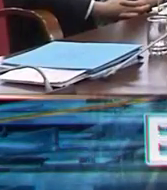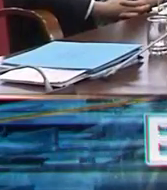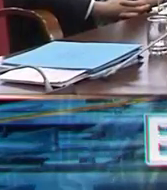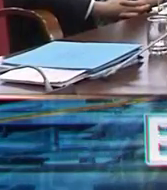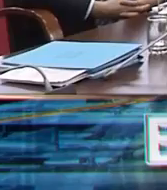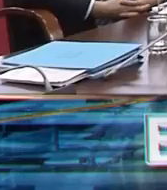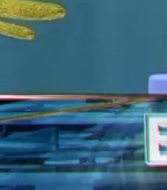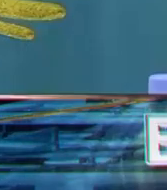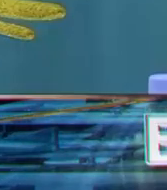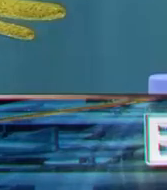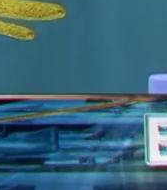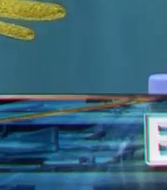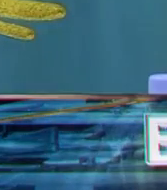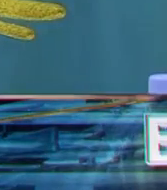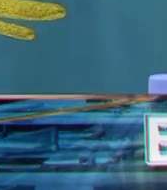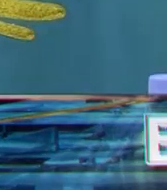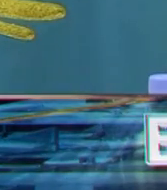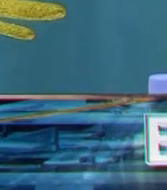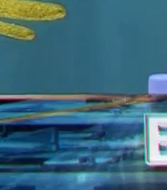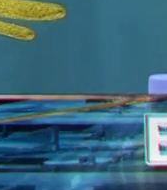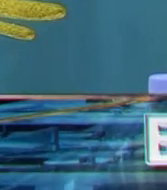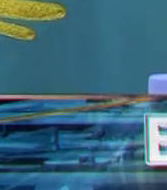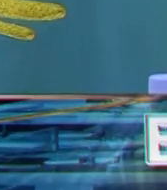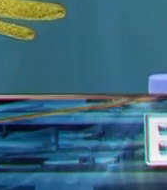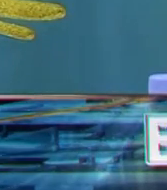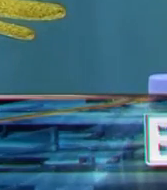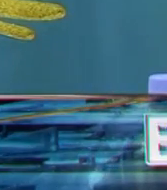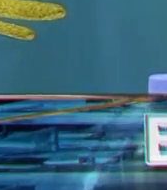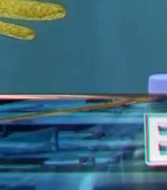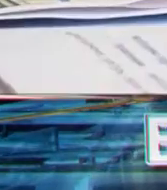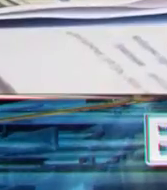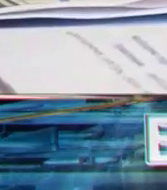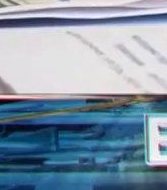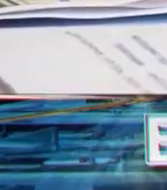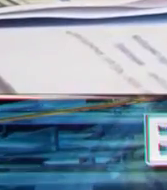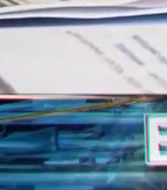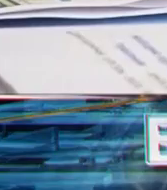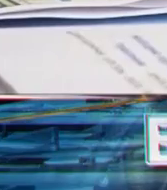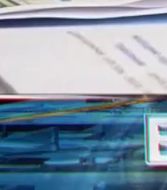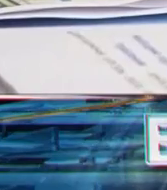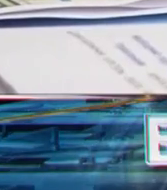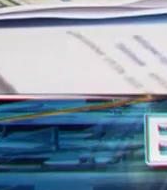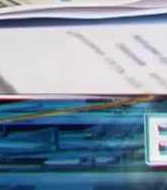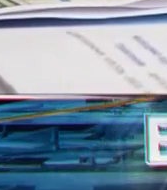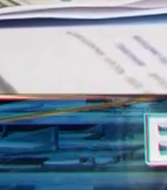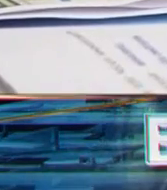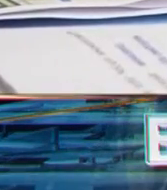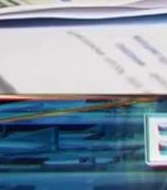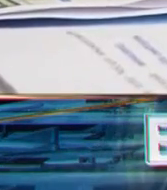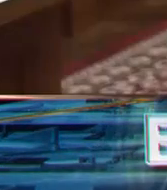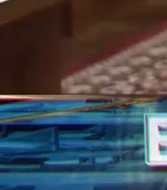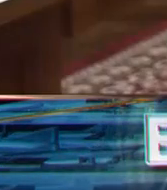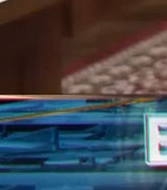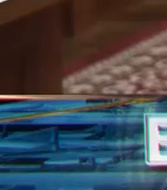Ақ халаттылар араша түсті. Бүгін 14 жетісулық коронавирустан айығып үйін оралды. Таяуда ауруханадан тағы 60 адам